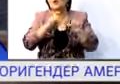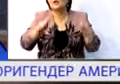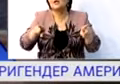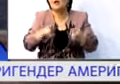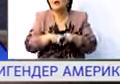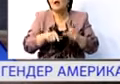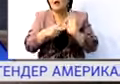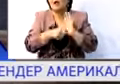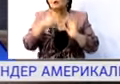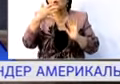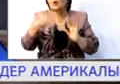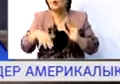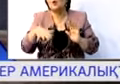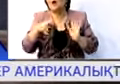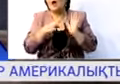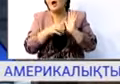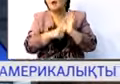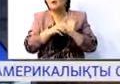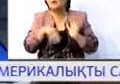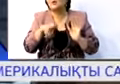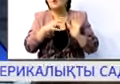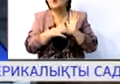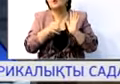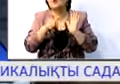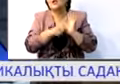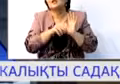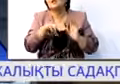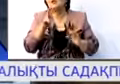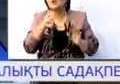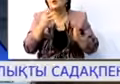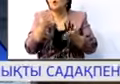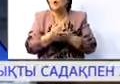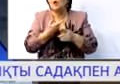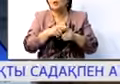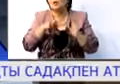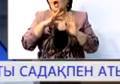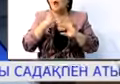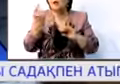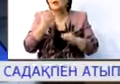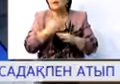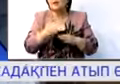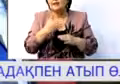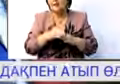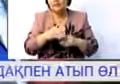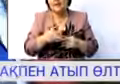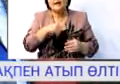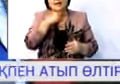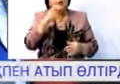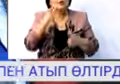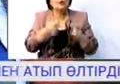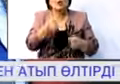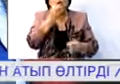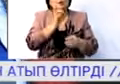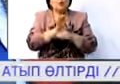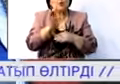кәсіпорындарымен 656 миллиард 906 миллион теңгенің өнімі өндірілген. Оның ішінде ауыл шаруашылығы саласы бойынша ет, сүт, жұмыртқа